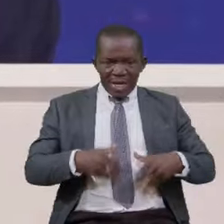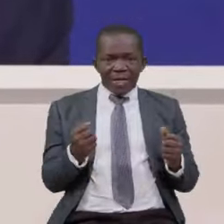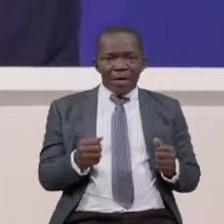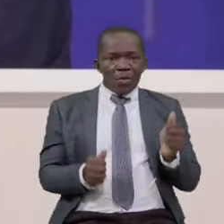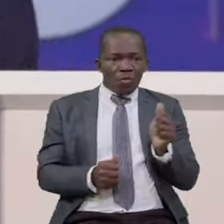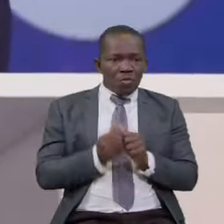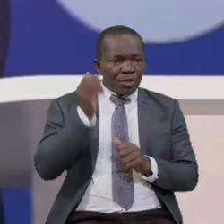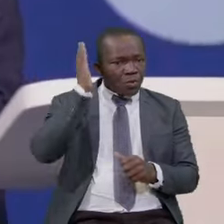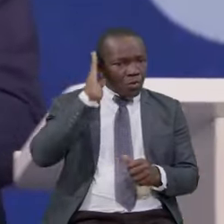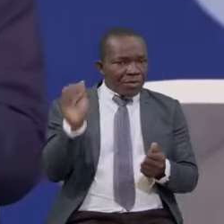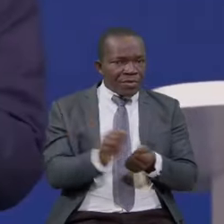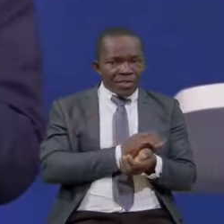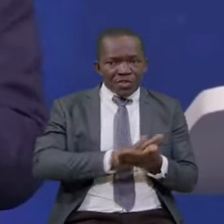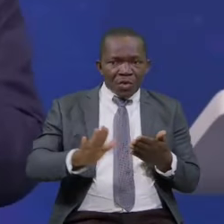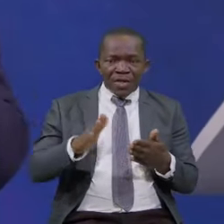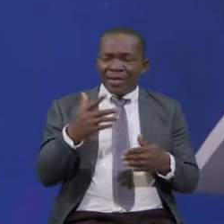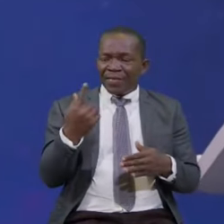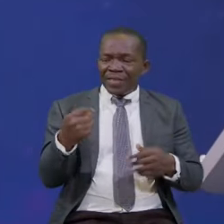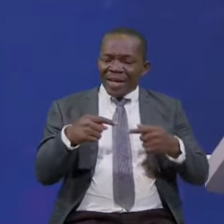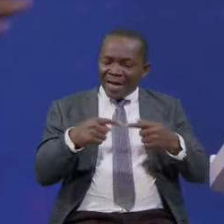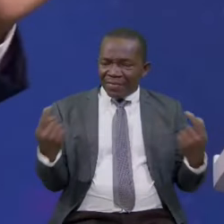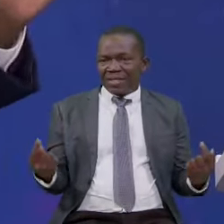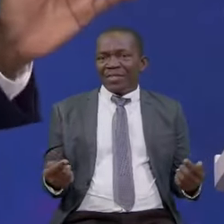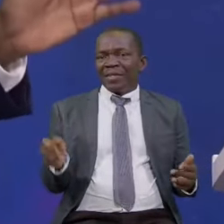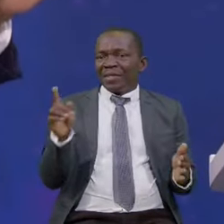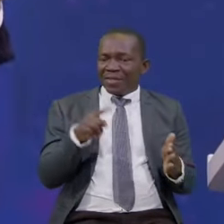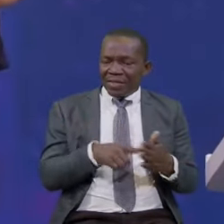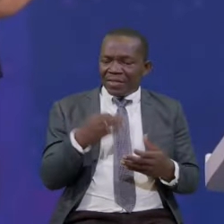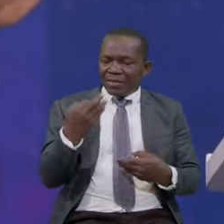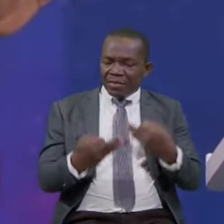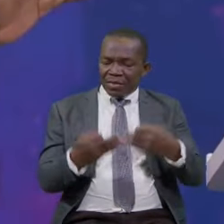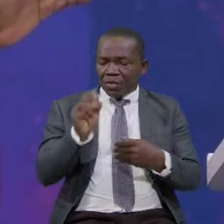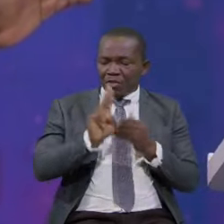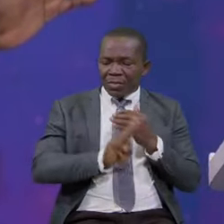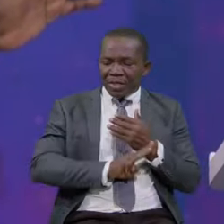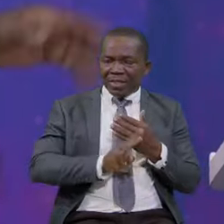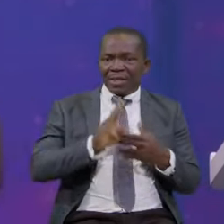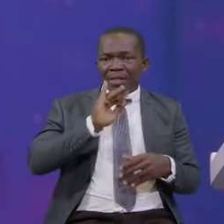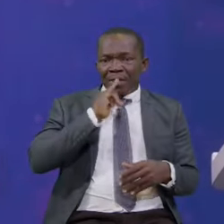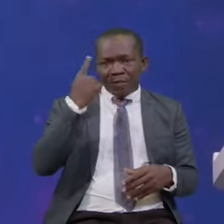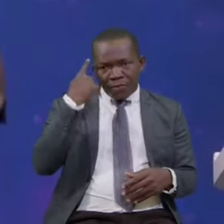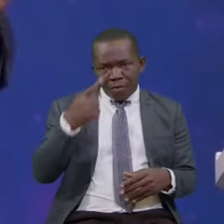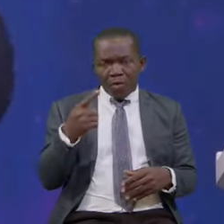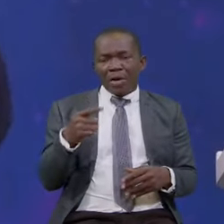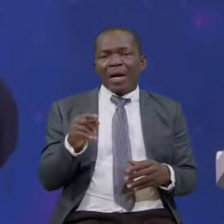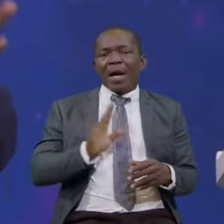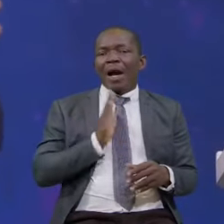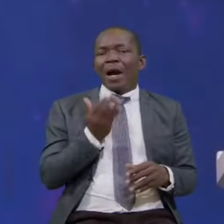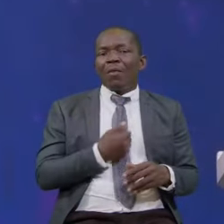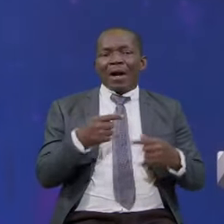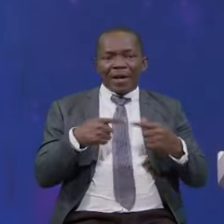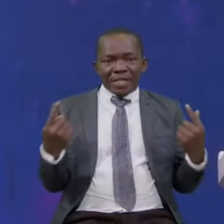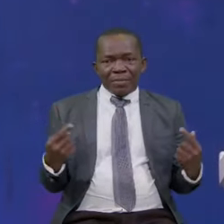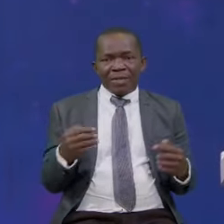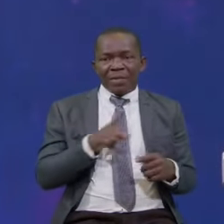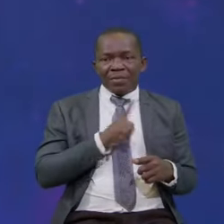je l'ai réservé pour les rebelles le Seigneur dans sa pensée il fait de toi un ambassadeur il fait de de